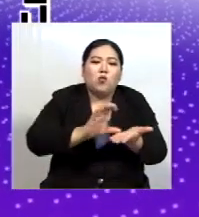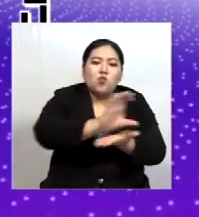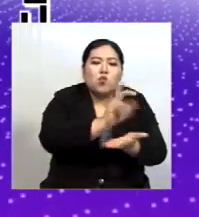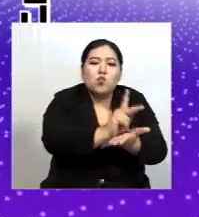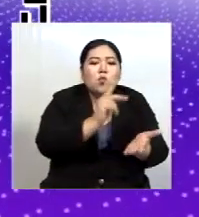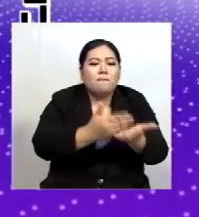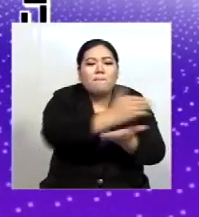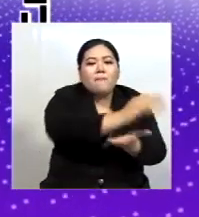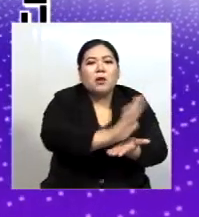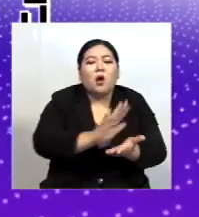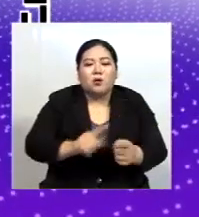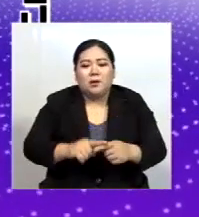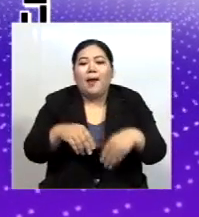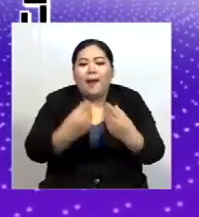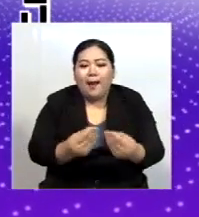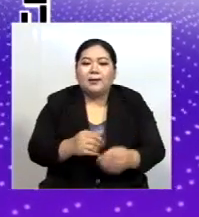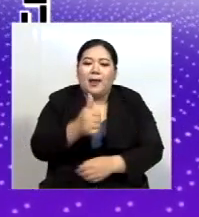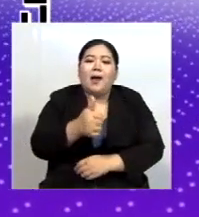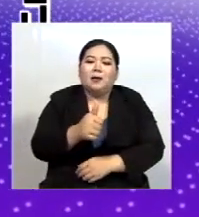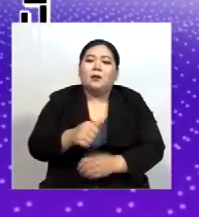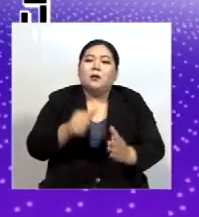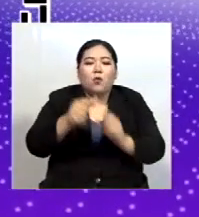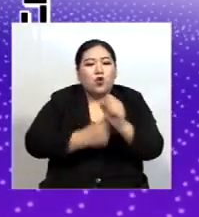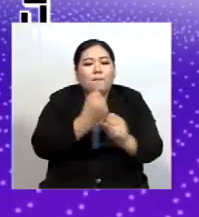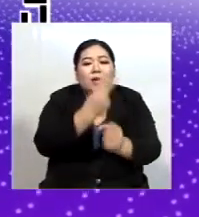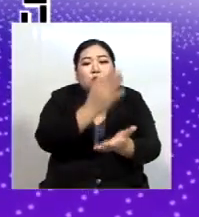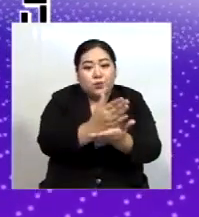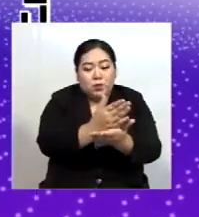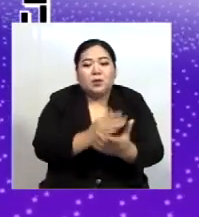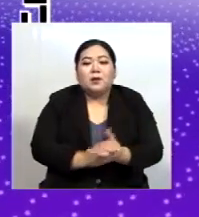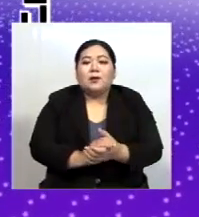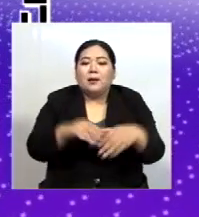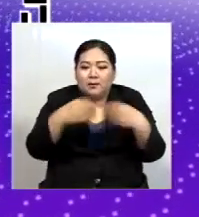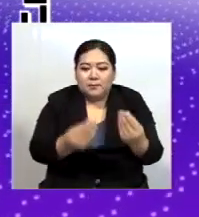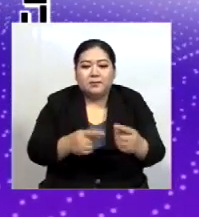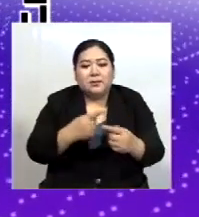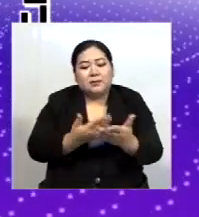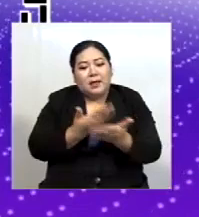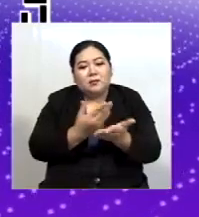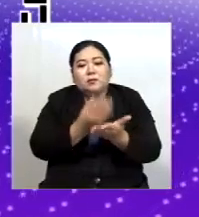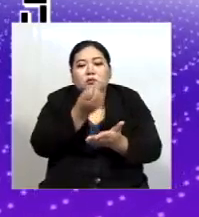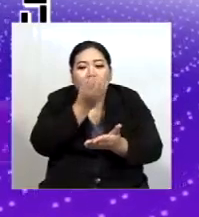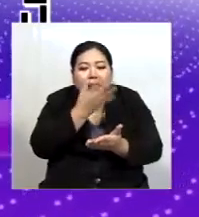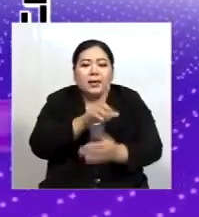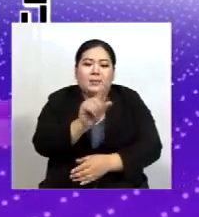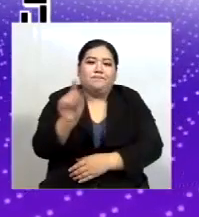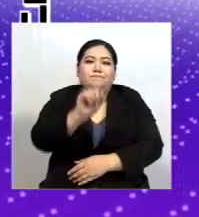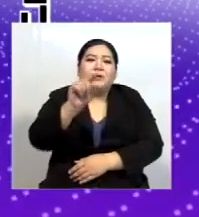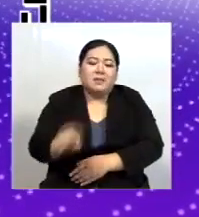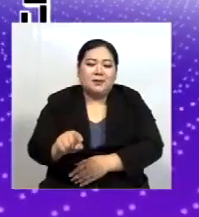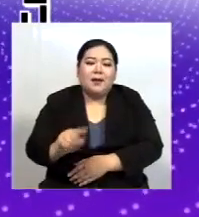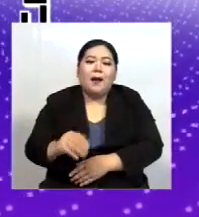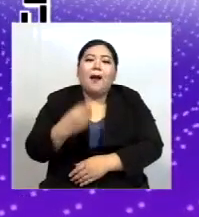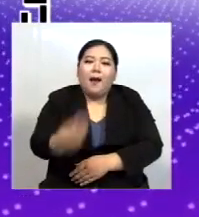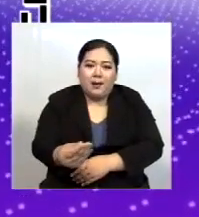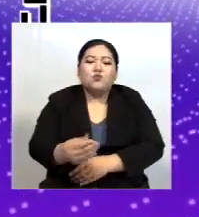50หรือว่าเต็มจำนวนต่อเนื่องเป็นเวลา 1ปีแล้วธนาคารจะจ่ายเงินคืนดอกเบี้ยเป็นCash Backในตราร้อยละ 20